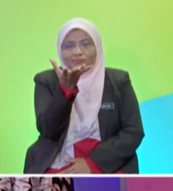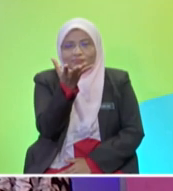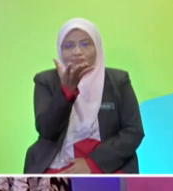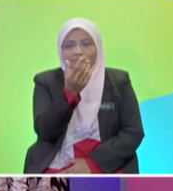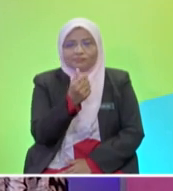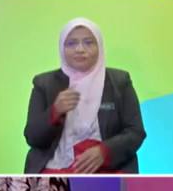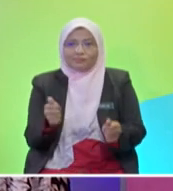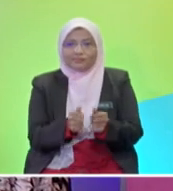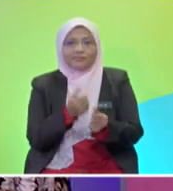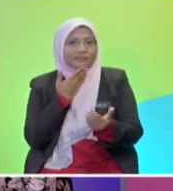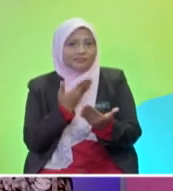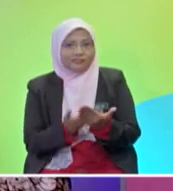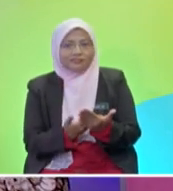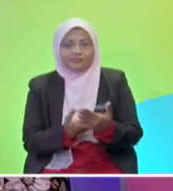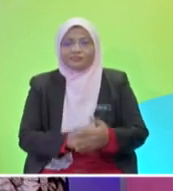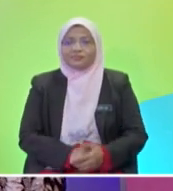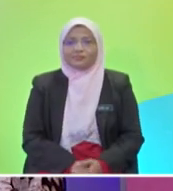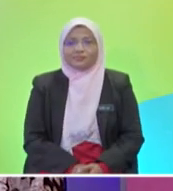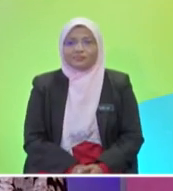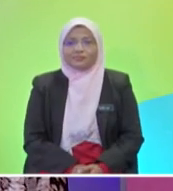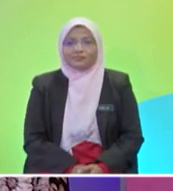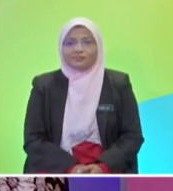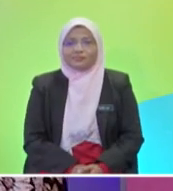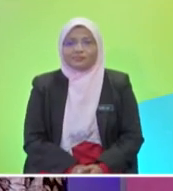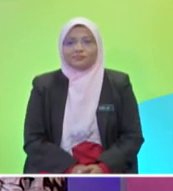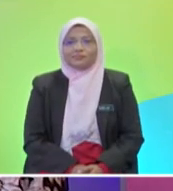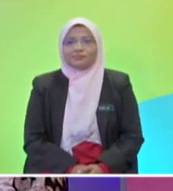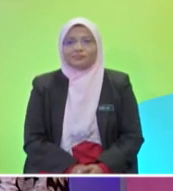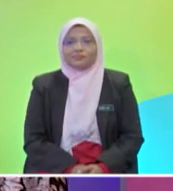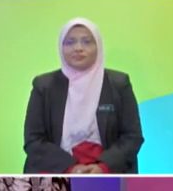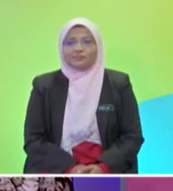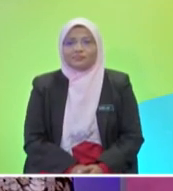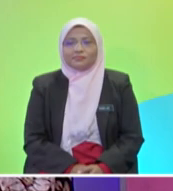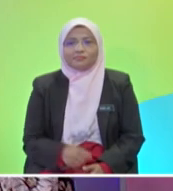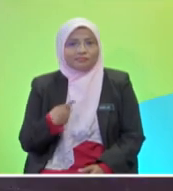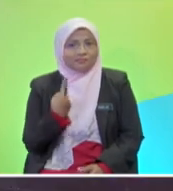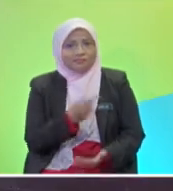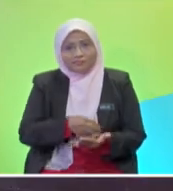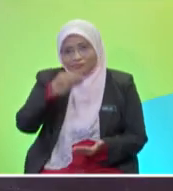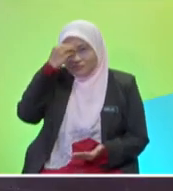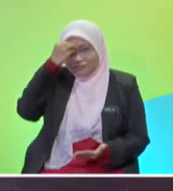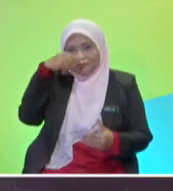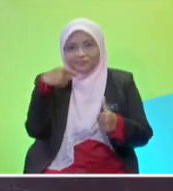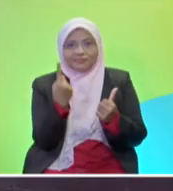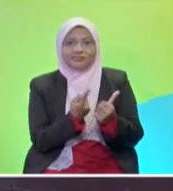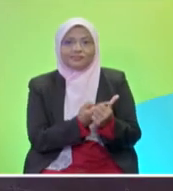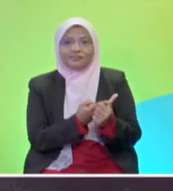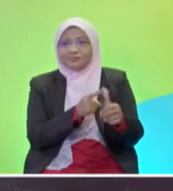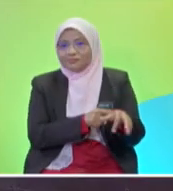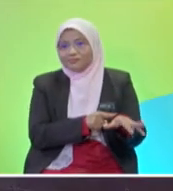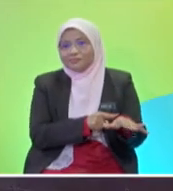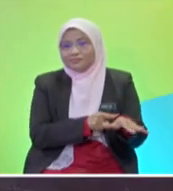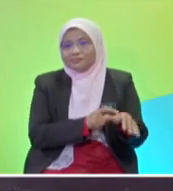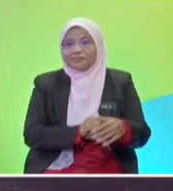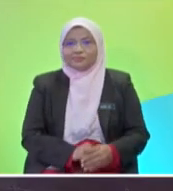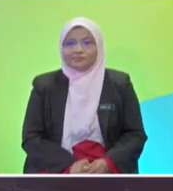dengan baik. Okey, jadi kita dah belajar. Pertama tadi apa? Daun. Kedua?